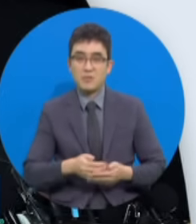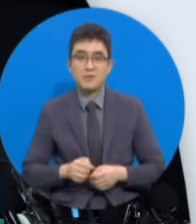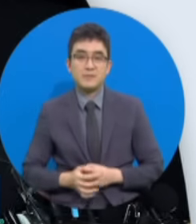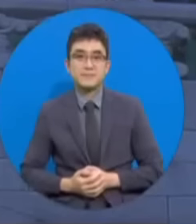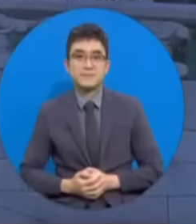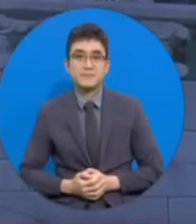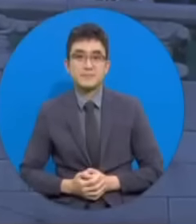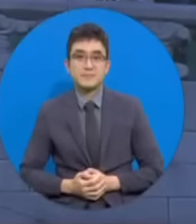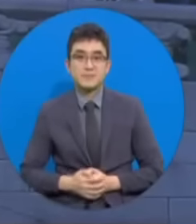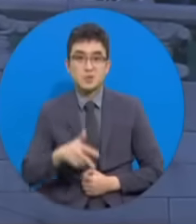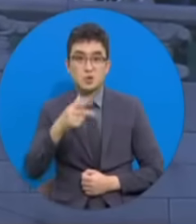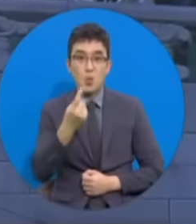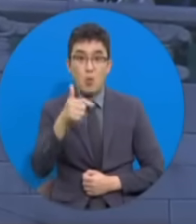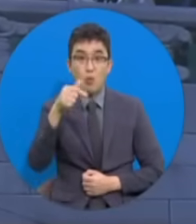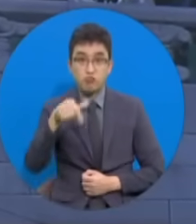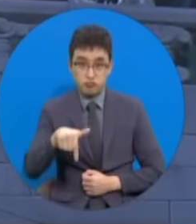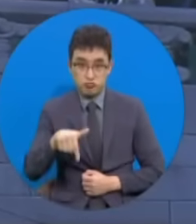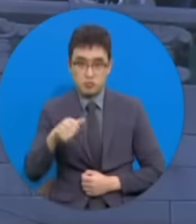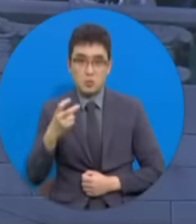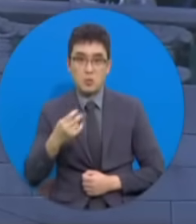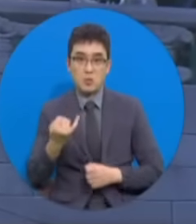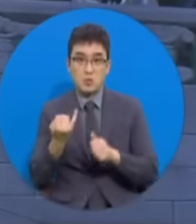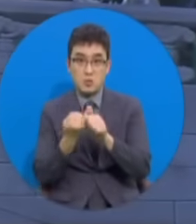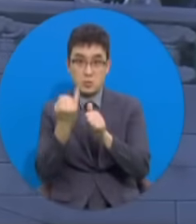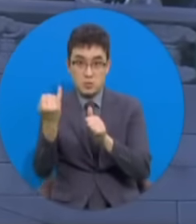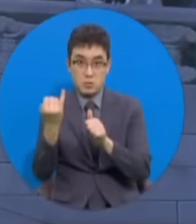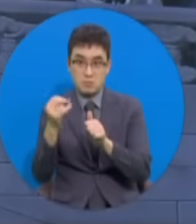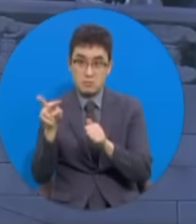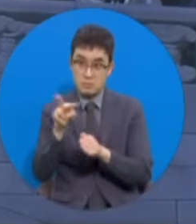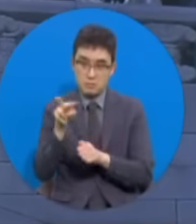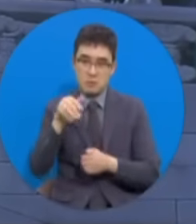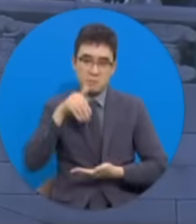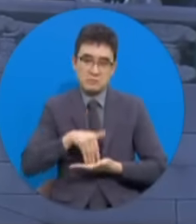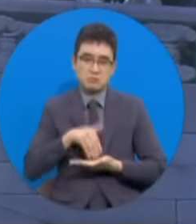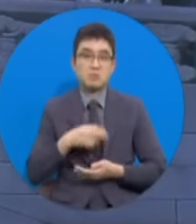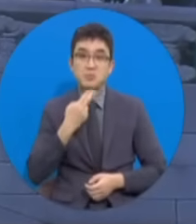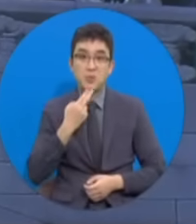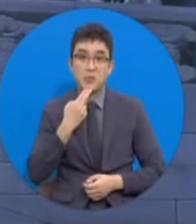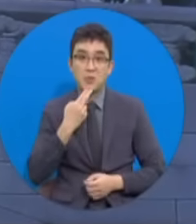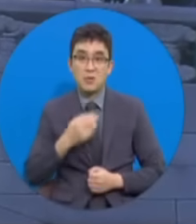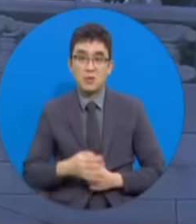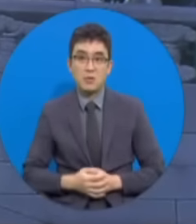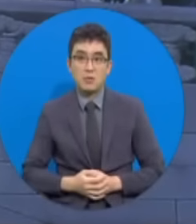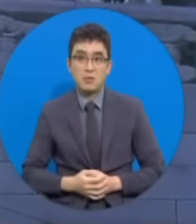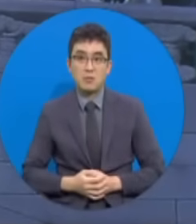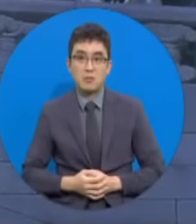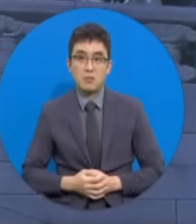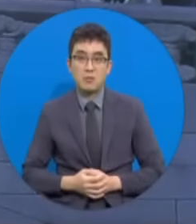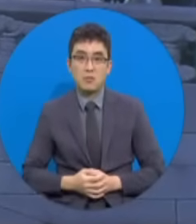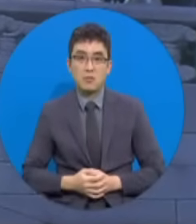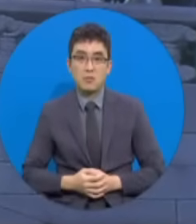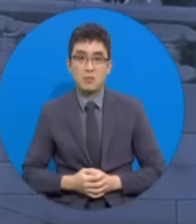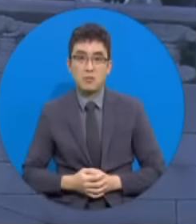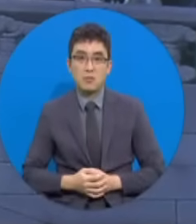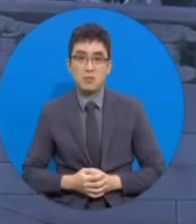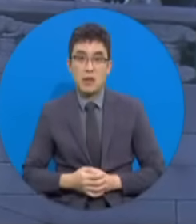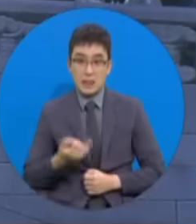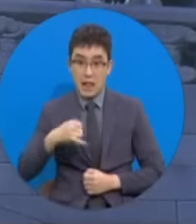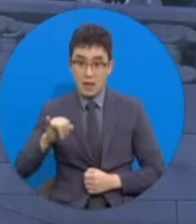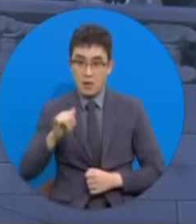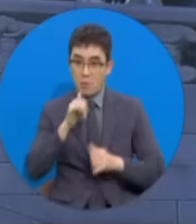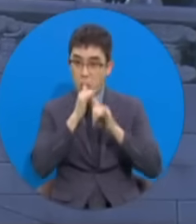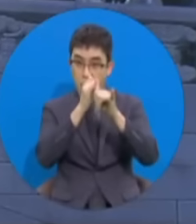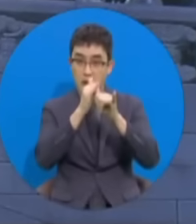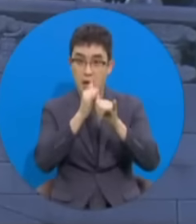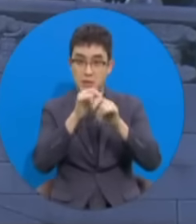예. 조국 정경심은 반성의 기미가 없어요. 그렇죠. 아직도 표창장 위조된 게 아니다라고